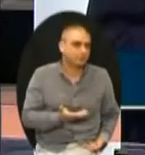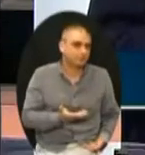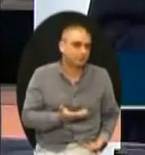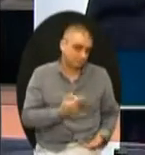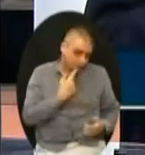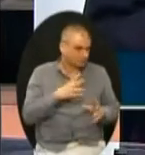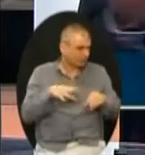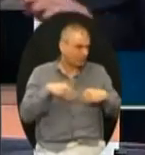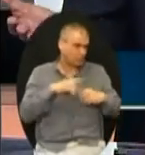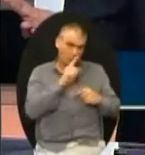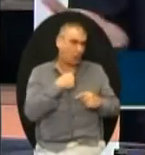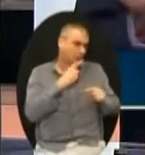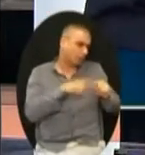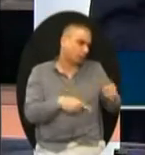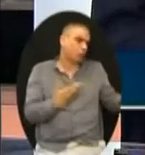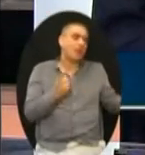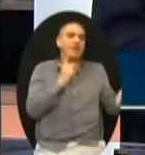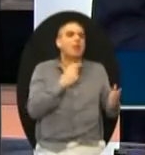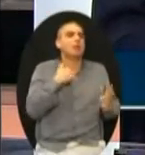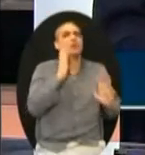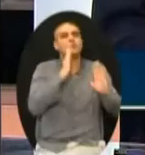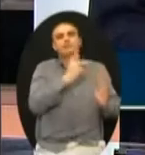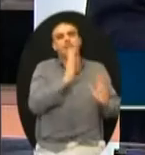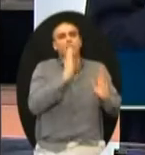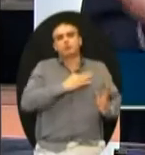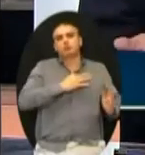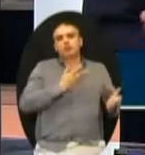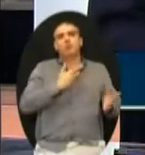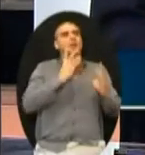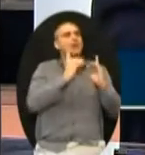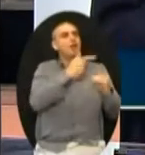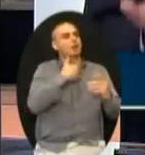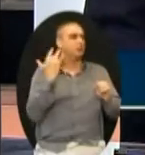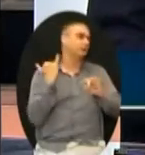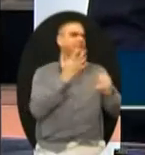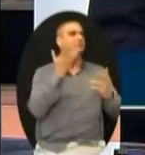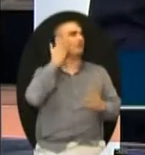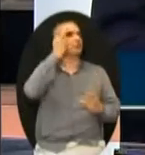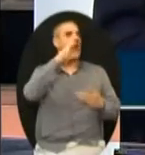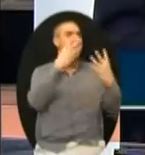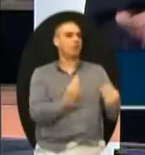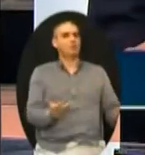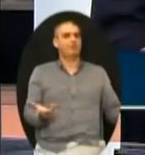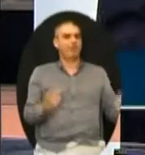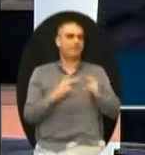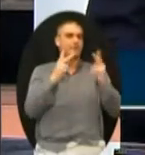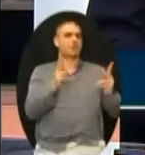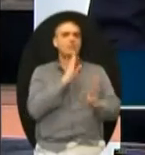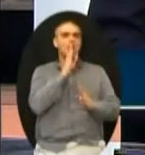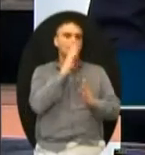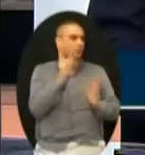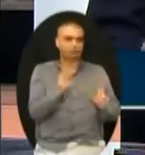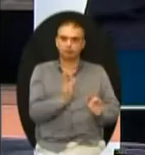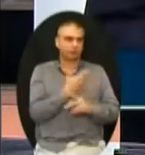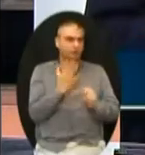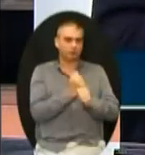אני טועה, אבל אני מאמין שבדרך הזאת אני אביא עתיד טוב יותר לעם בישראל ופתרונות לבעיות שהיום